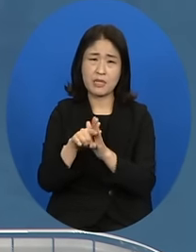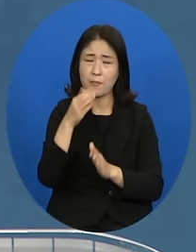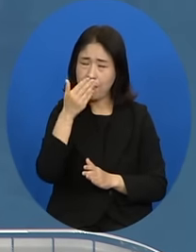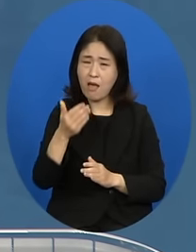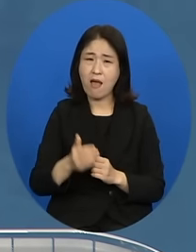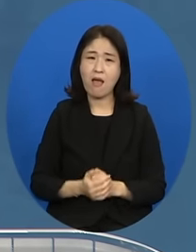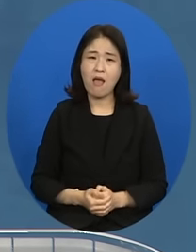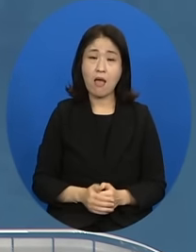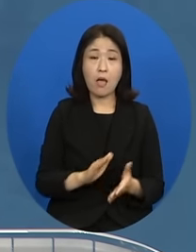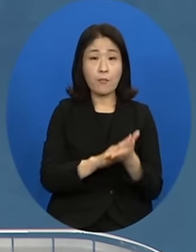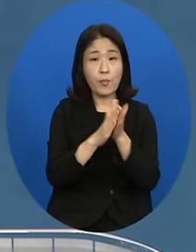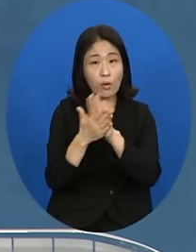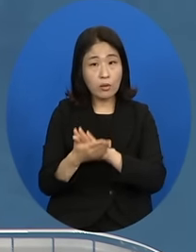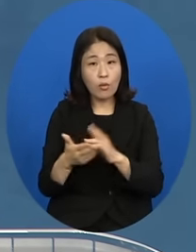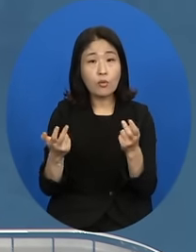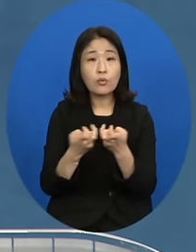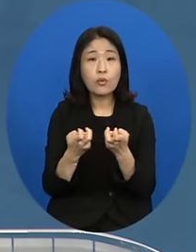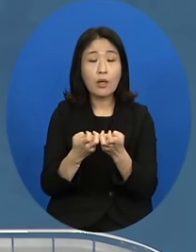어떻게 이런 변화가 일어났을까?